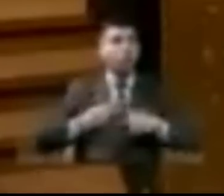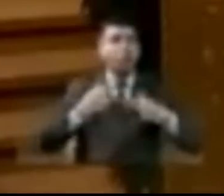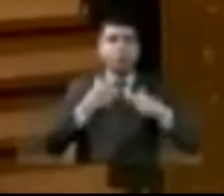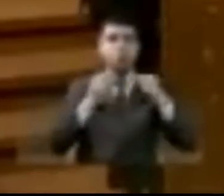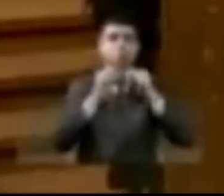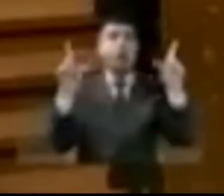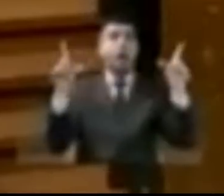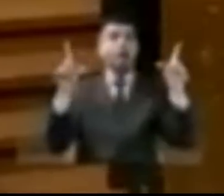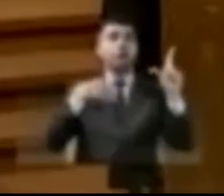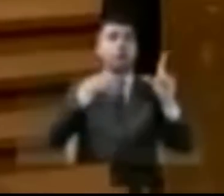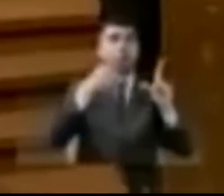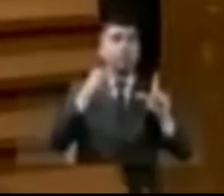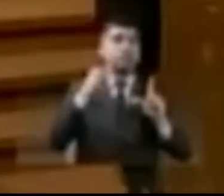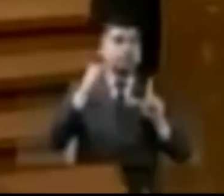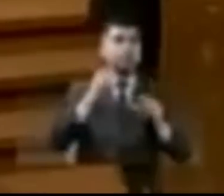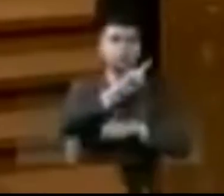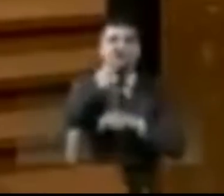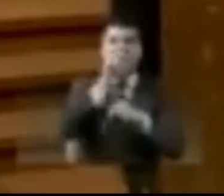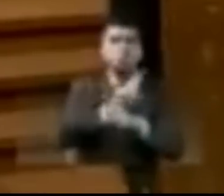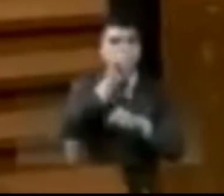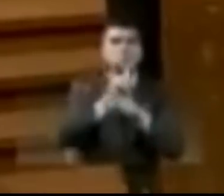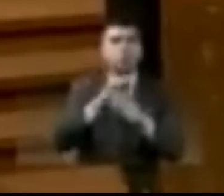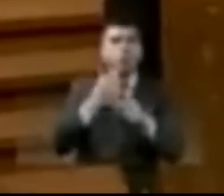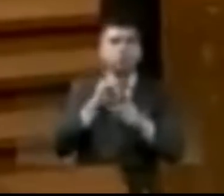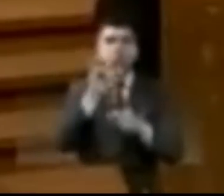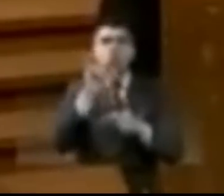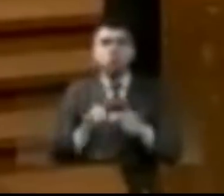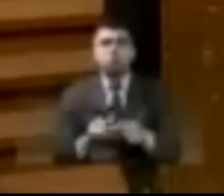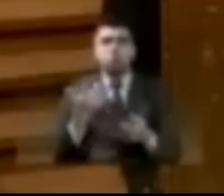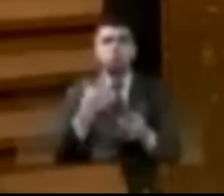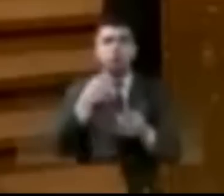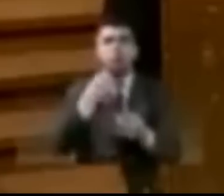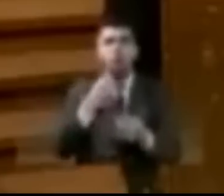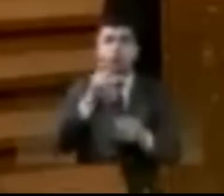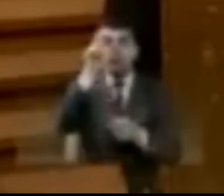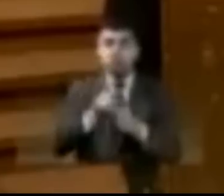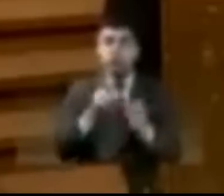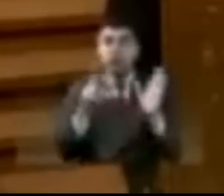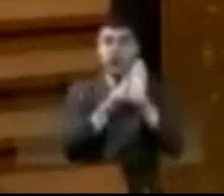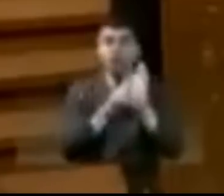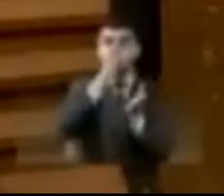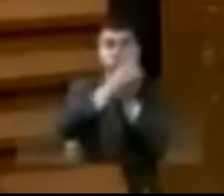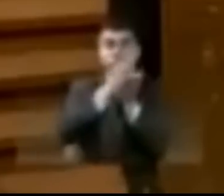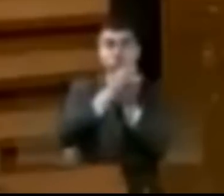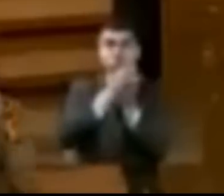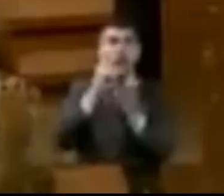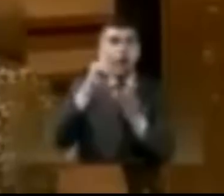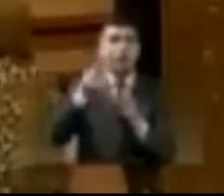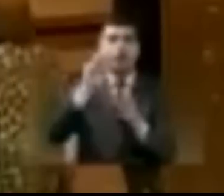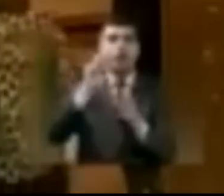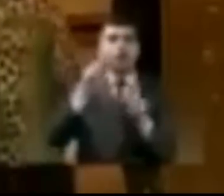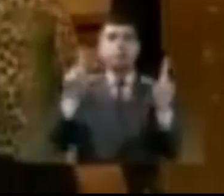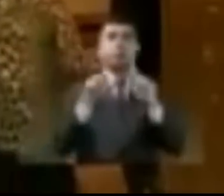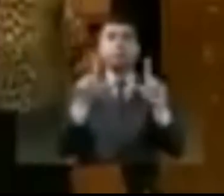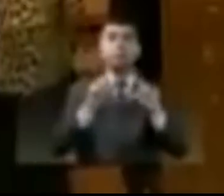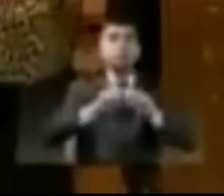المغاربة صباح مساء كيسألونا كيقولنا شنو درتو؟ حق المغاربة في المعلومة مضمون، ولا يمكن